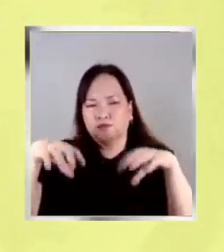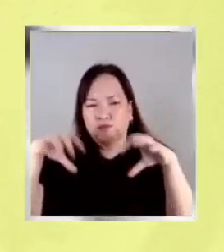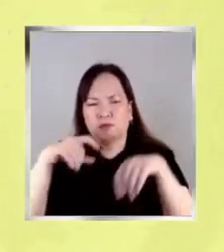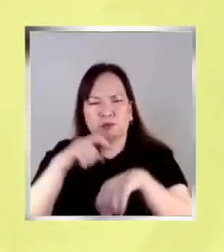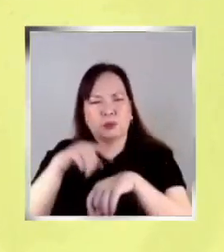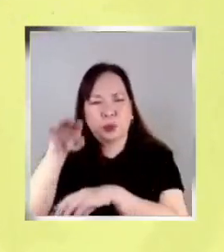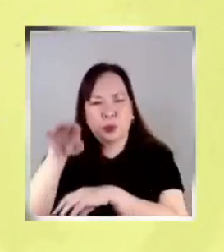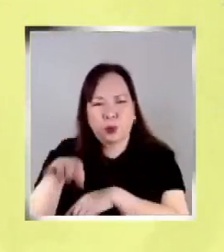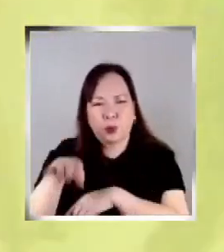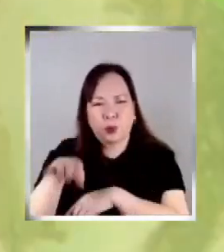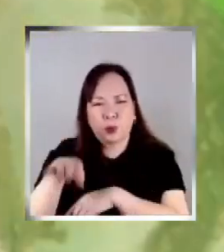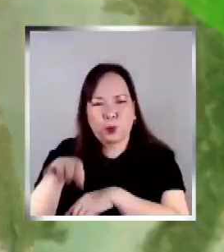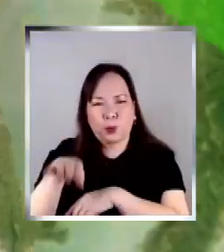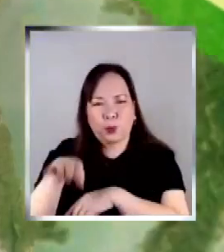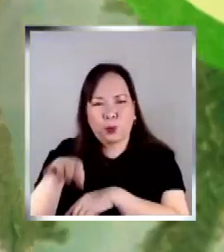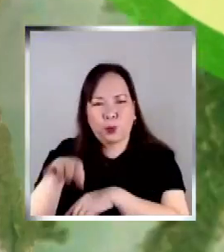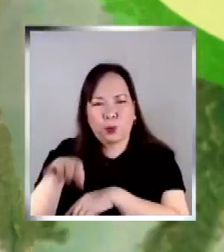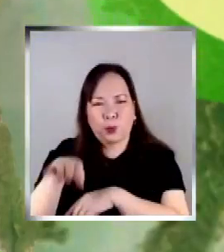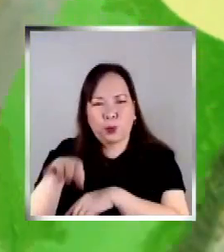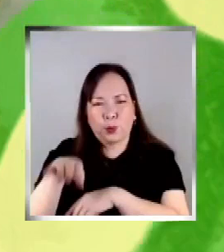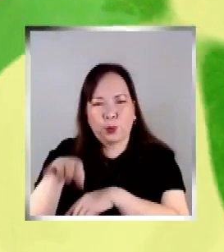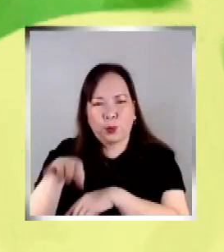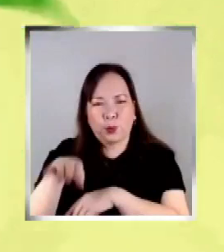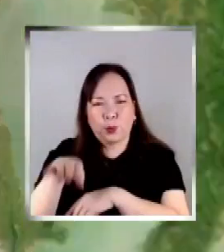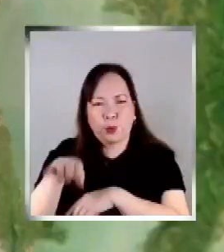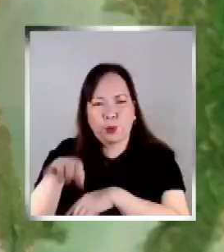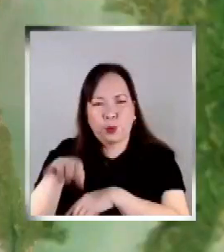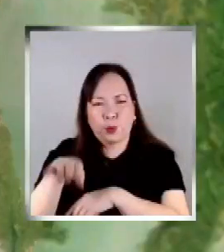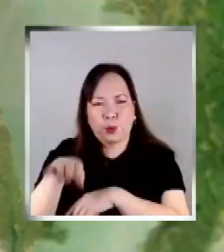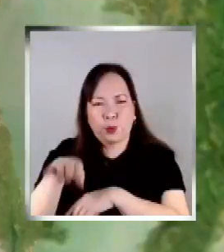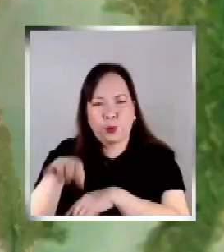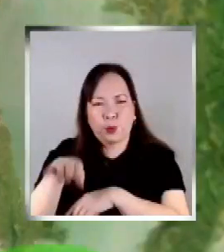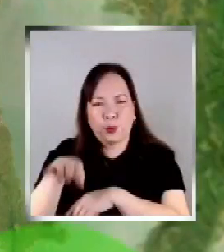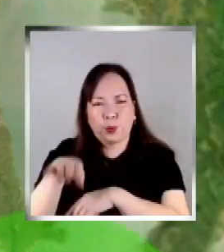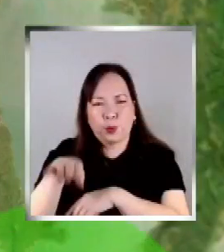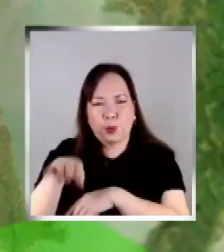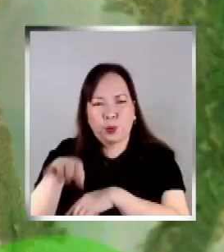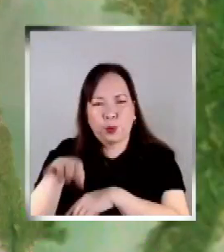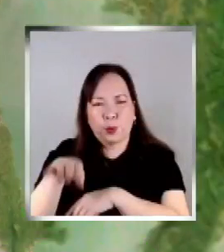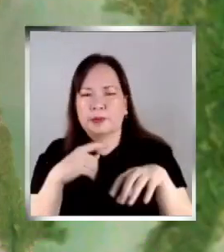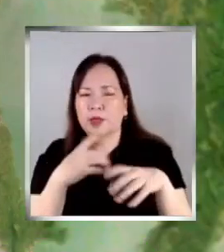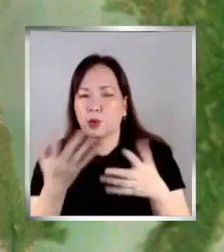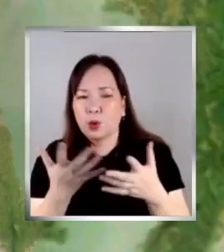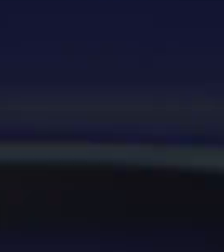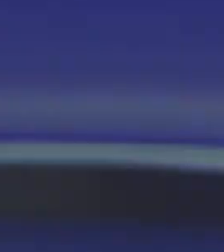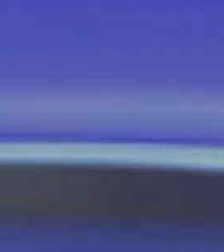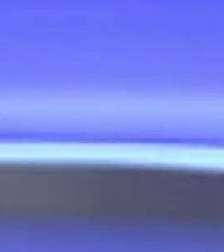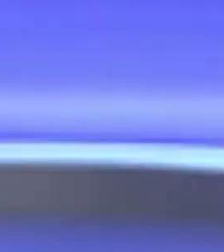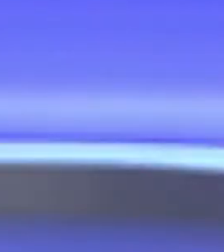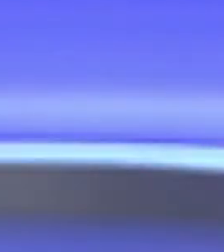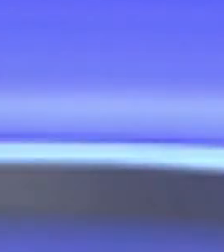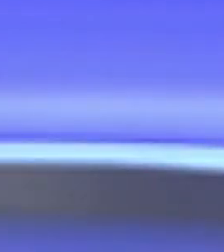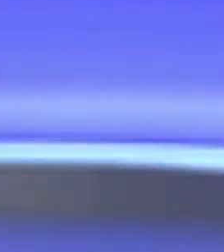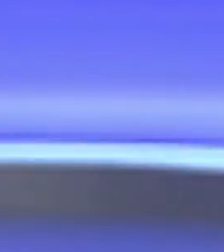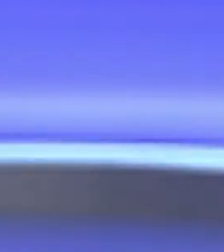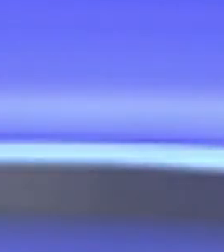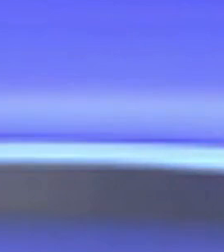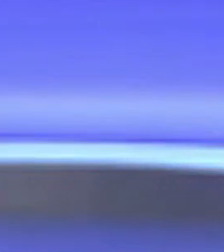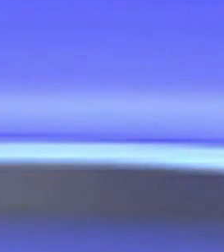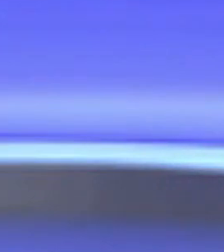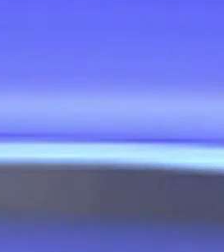at maaaring hanggang gabi. May pag-ulan din sa ilang lugar pagdating ng Linggo. Good news mga